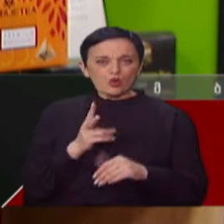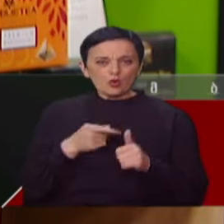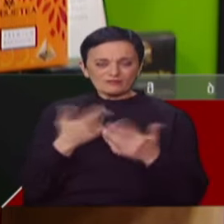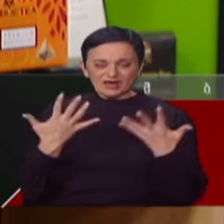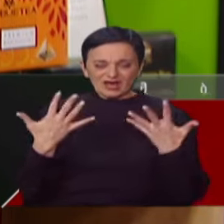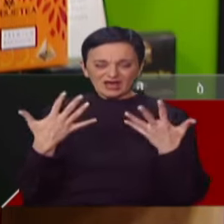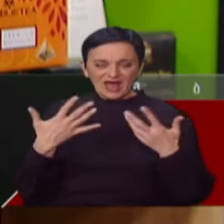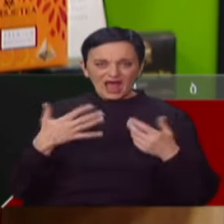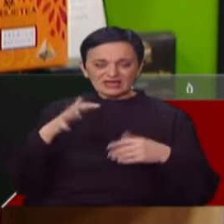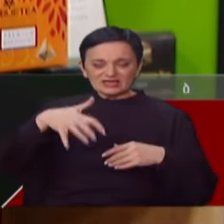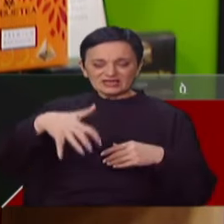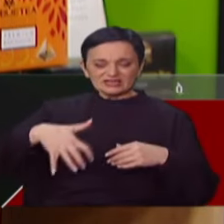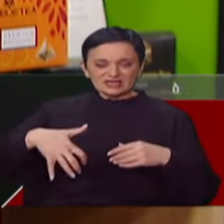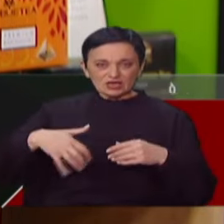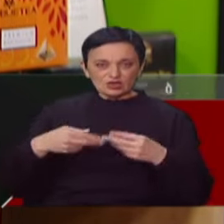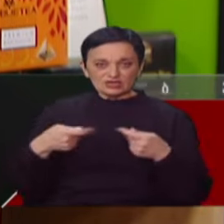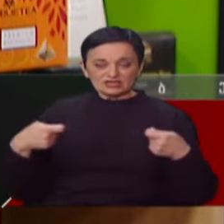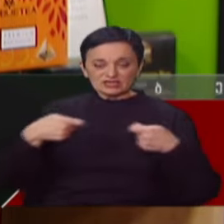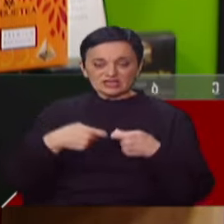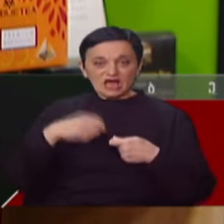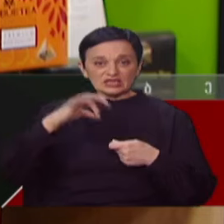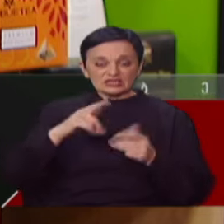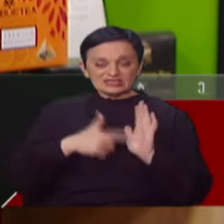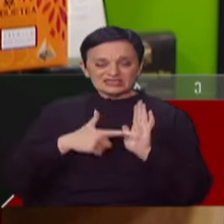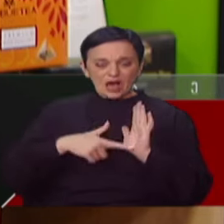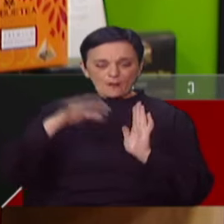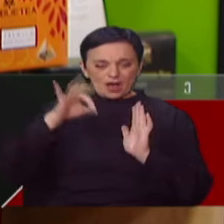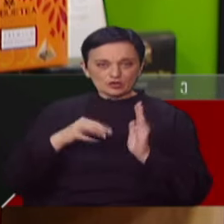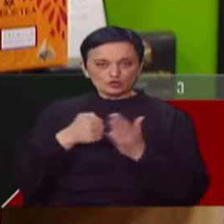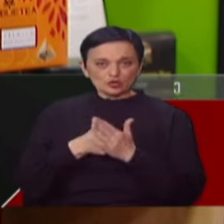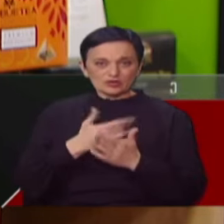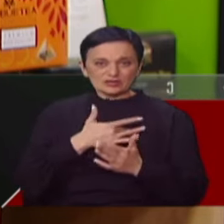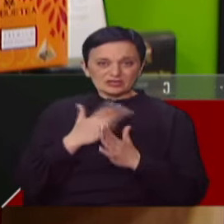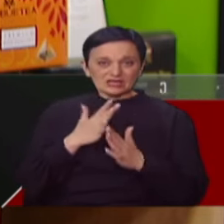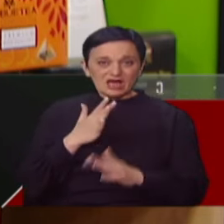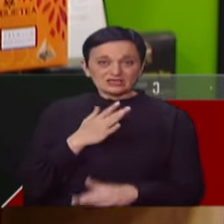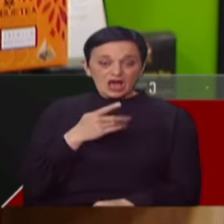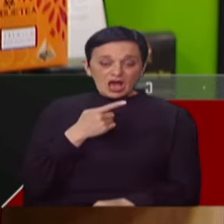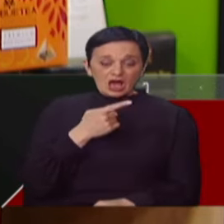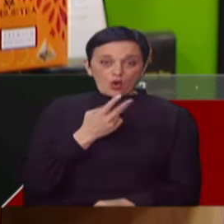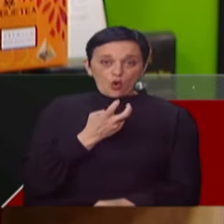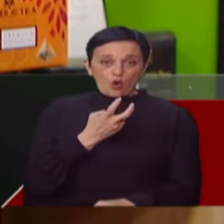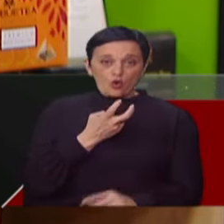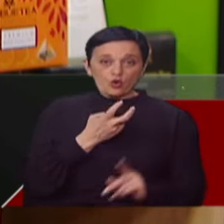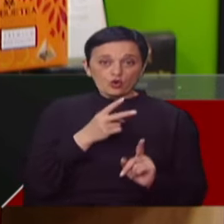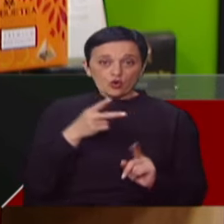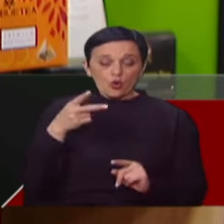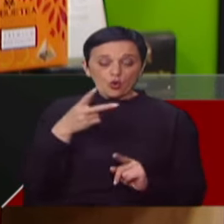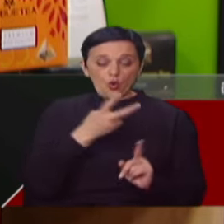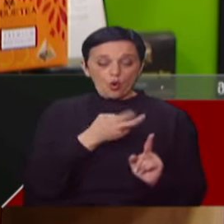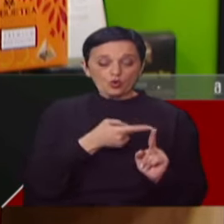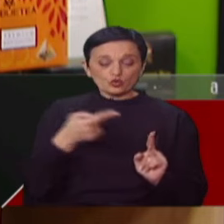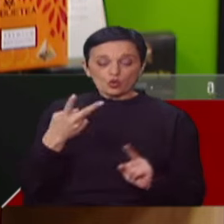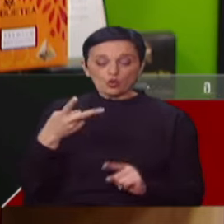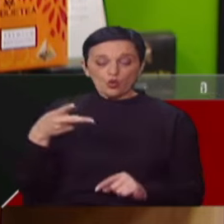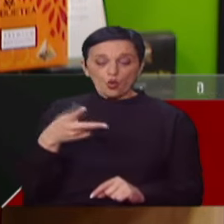ტრაქტორზე თანადაფინანსება 70%-ამდე, დაახლოებით 1200 ლარიდან 2500 ლარამდე